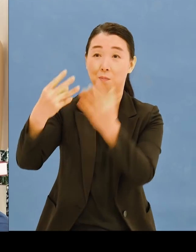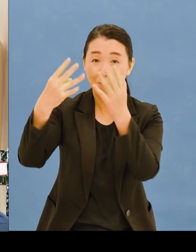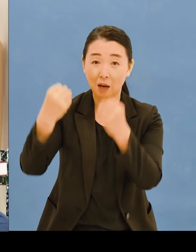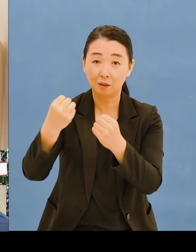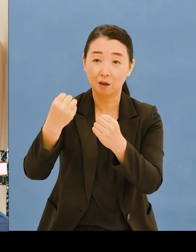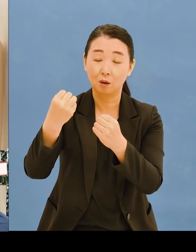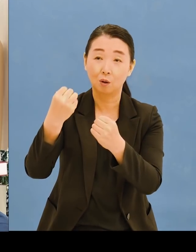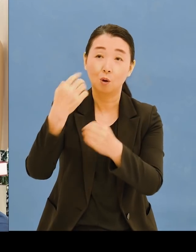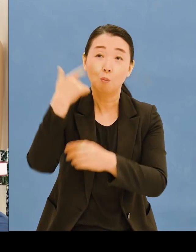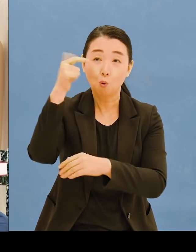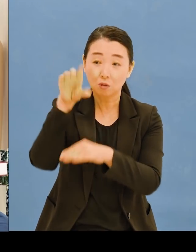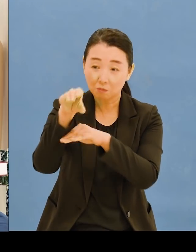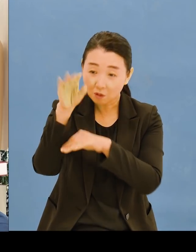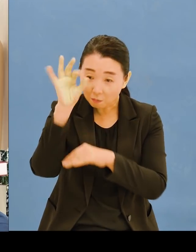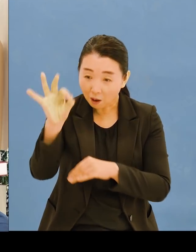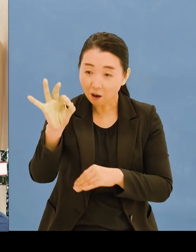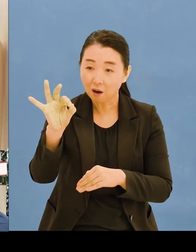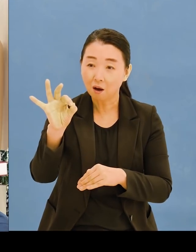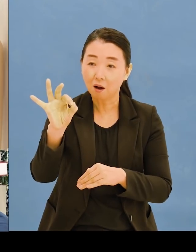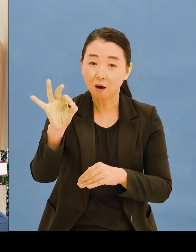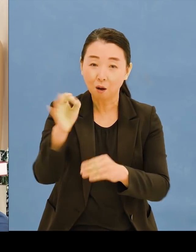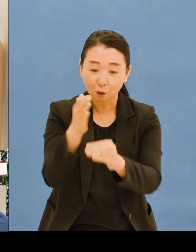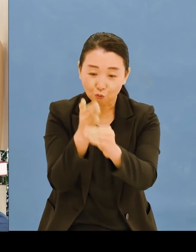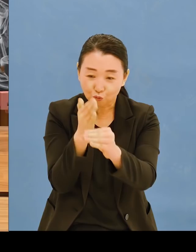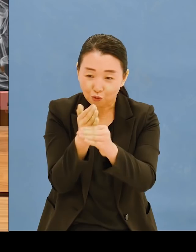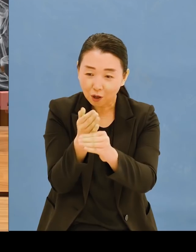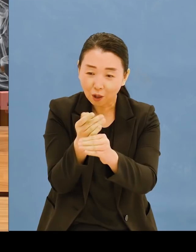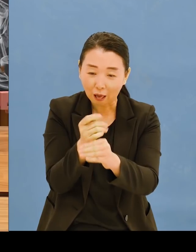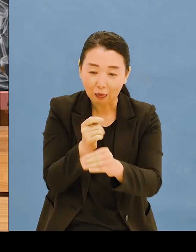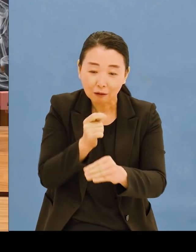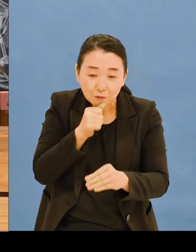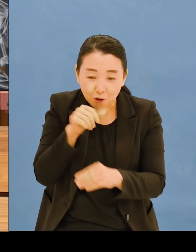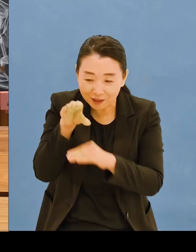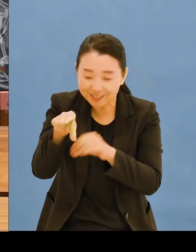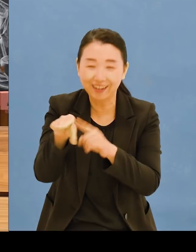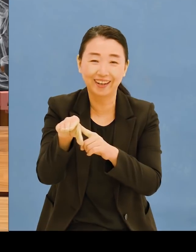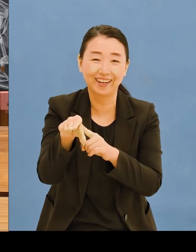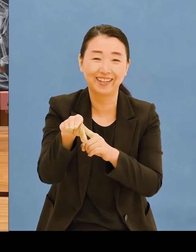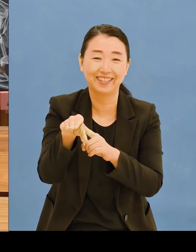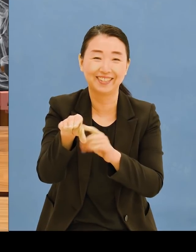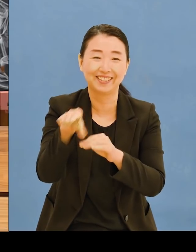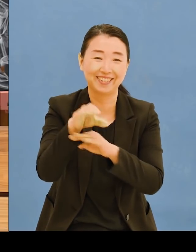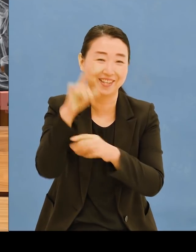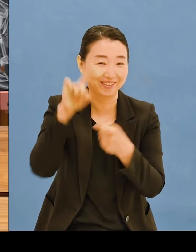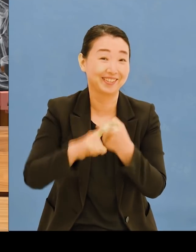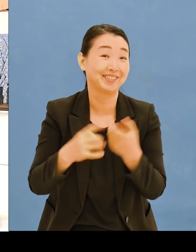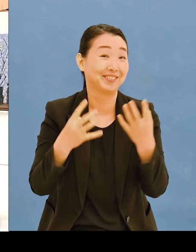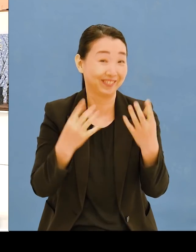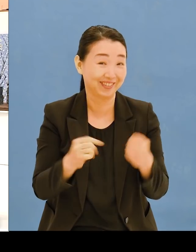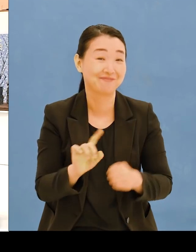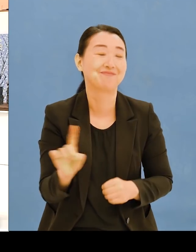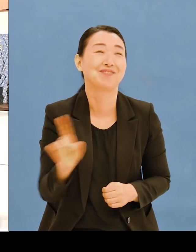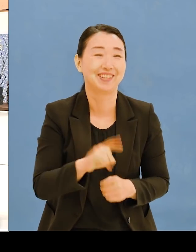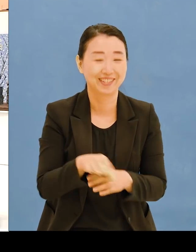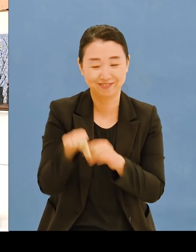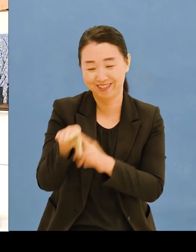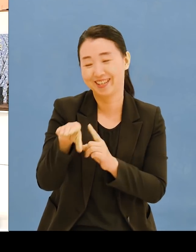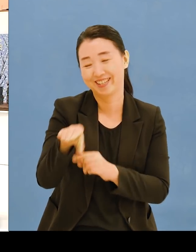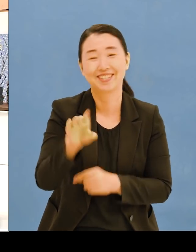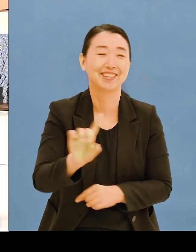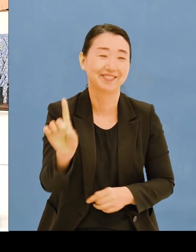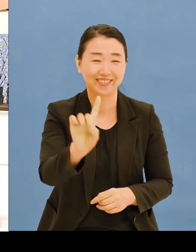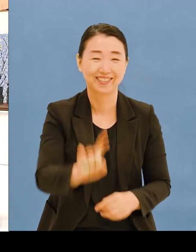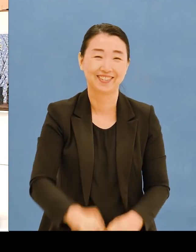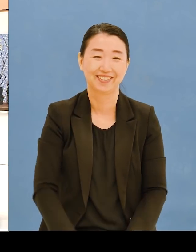차를 우연히 이제 보게 됐는데 네. 준중형 조그만 차에 관심이 많으셨네요. 뭐 문을 다